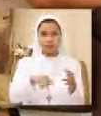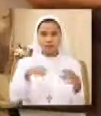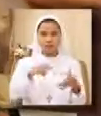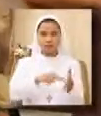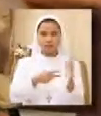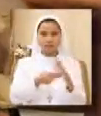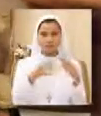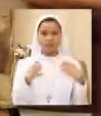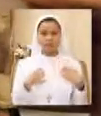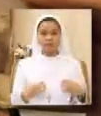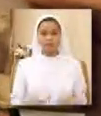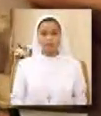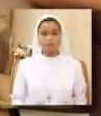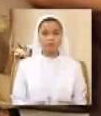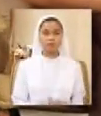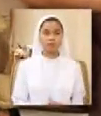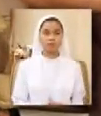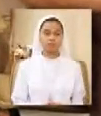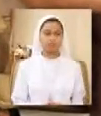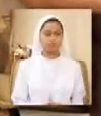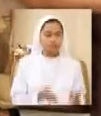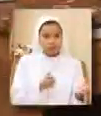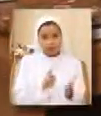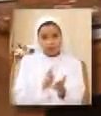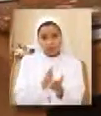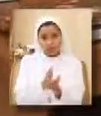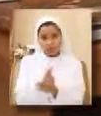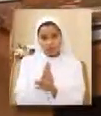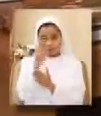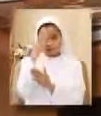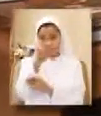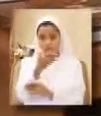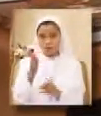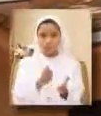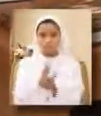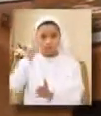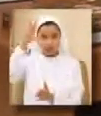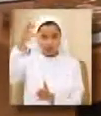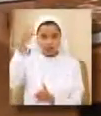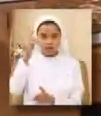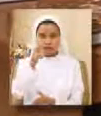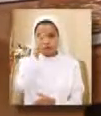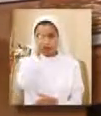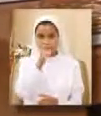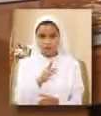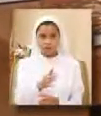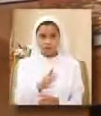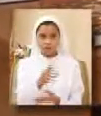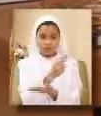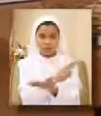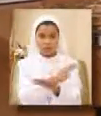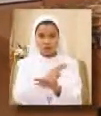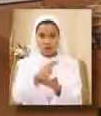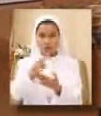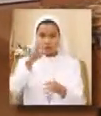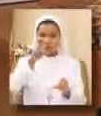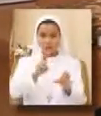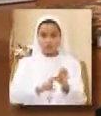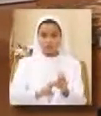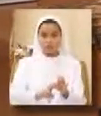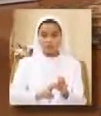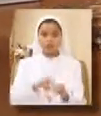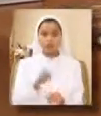sa kagandang loob ng Santa Sede, ako po ay hinirang bilang Archbishop, Fourth